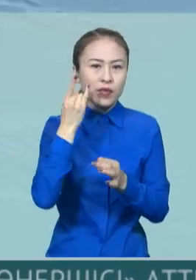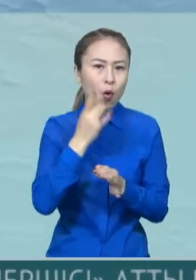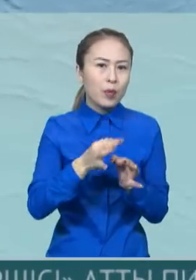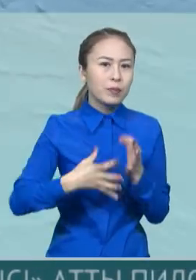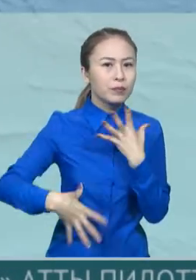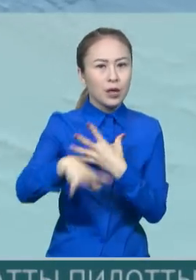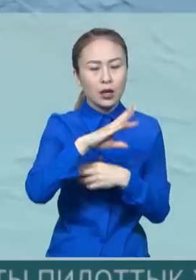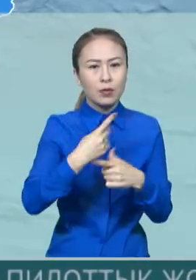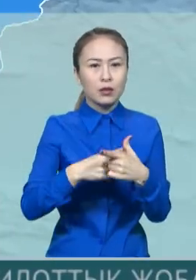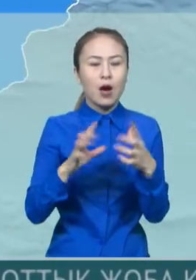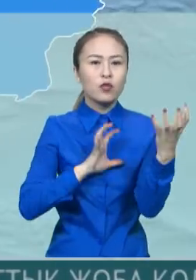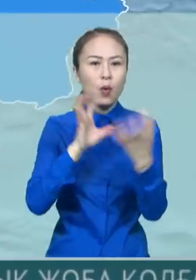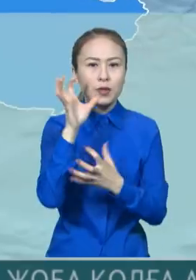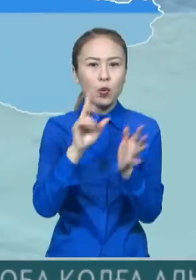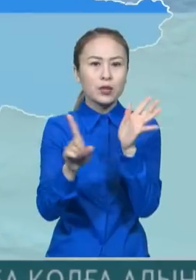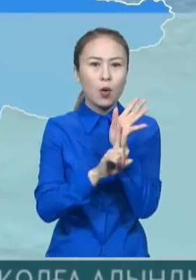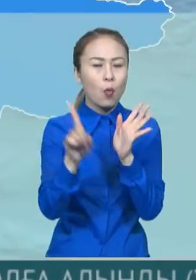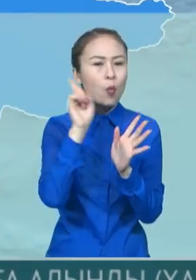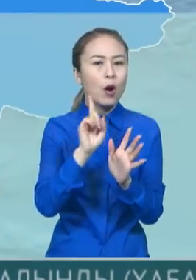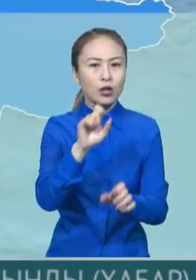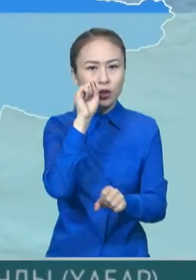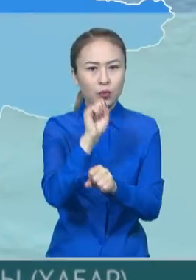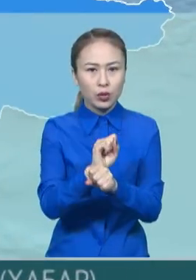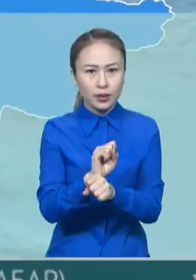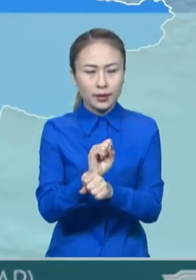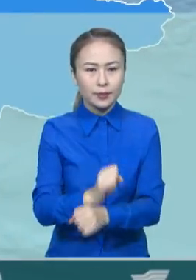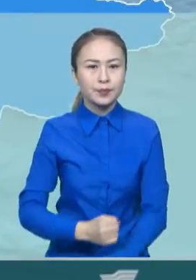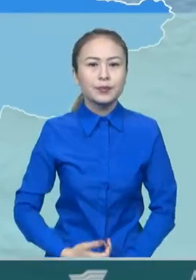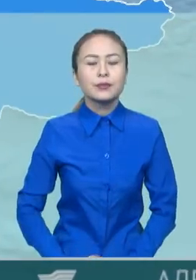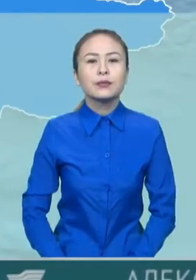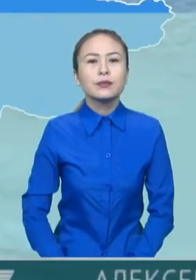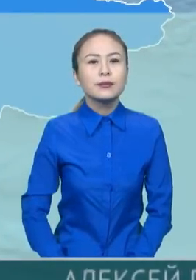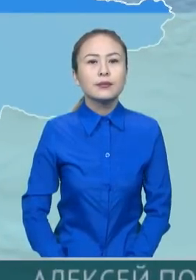облыстарында барлық бағытта қатынайтын автобус қозғалыстары уақытша тоқтатылды.